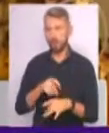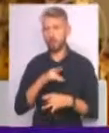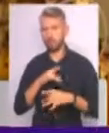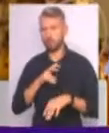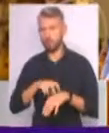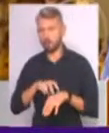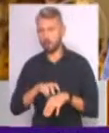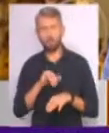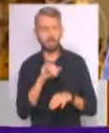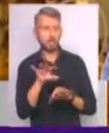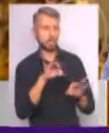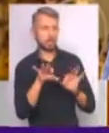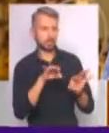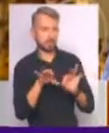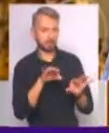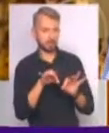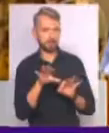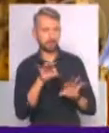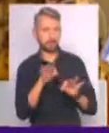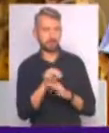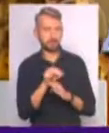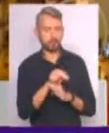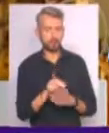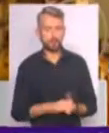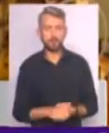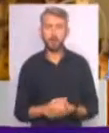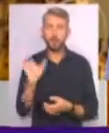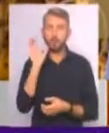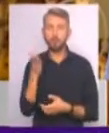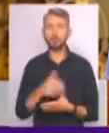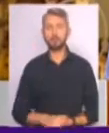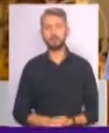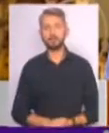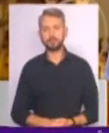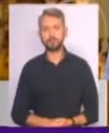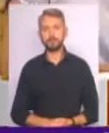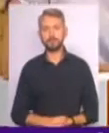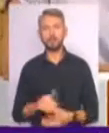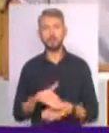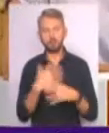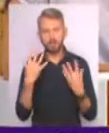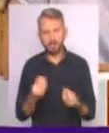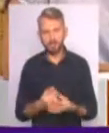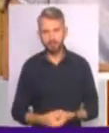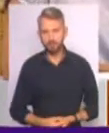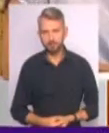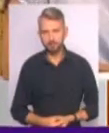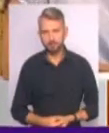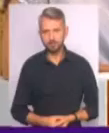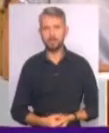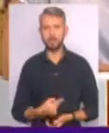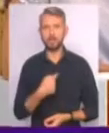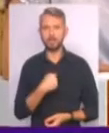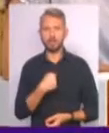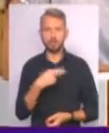що невропатолог призначав, і підібрати лікування. Будь ласка, ми слухаємо вас. Алло, добрий день. Добрий день. Я